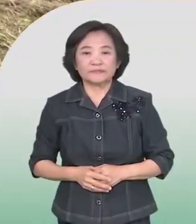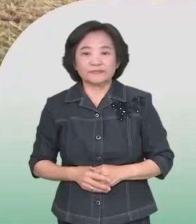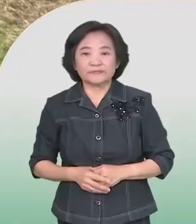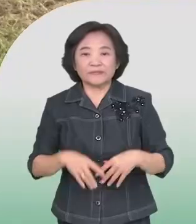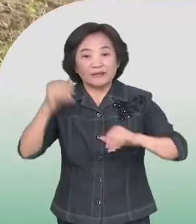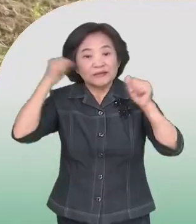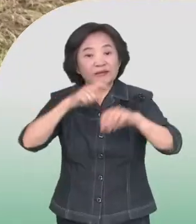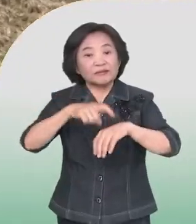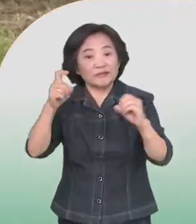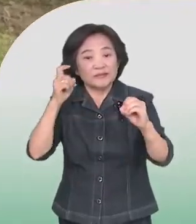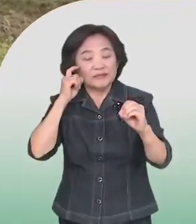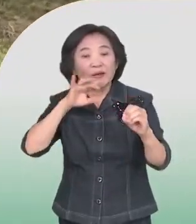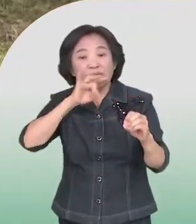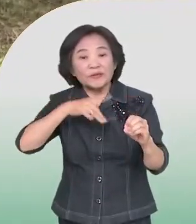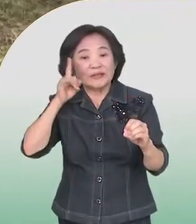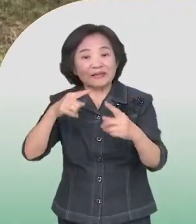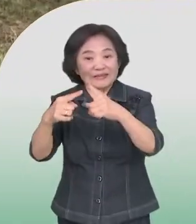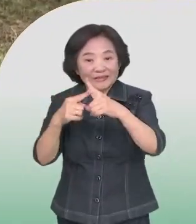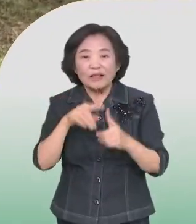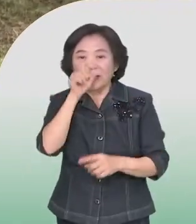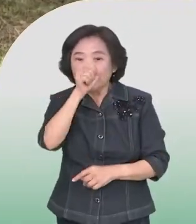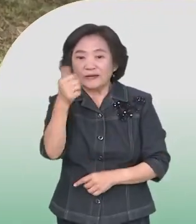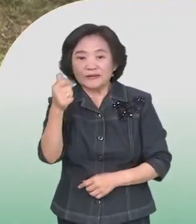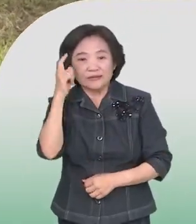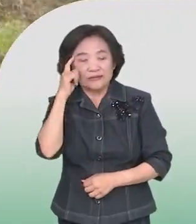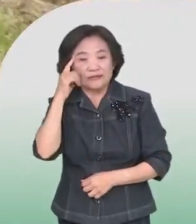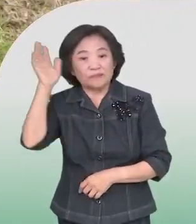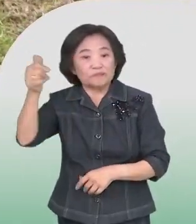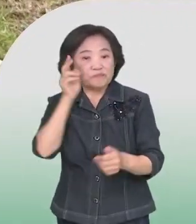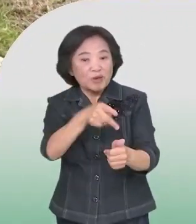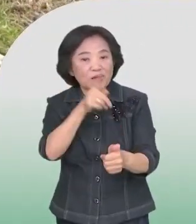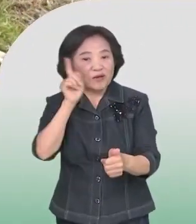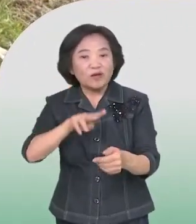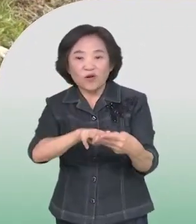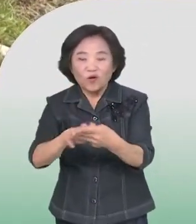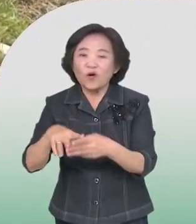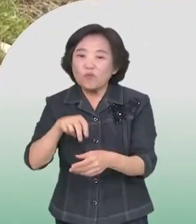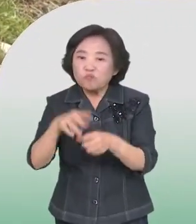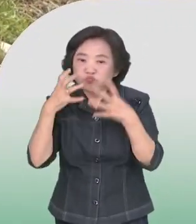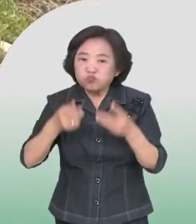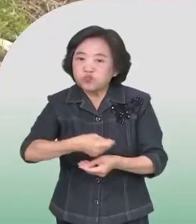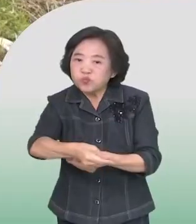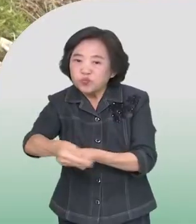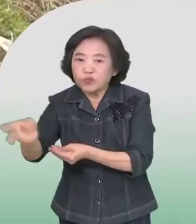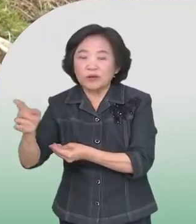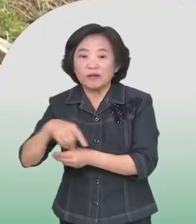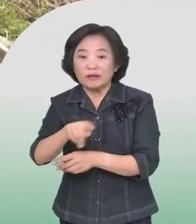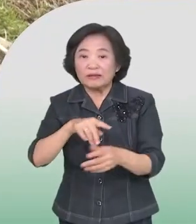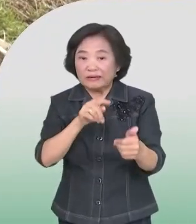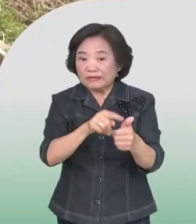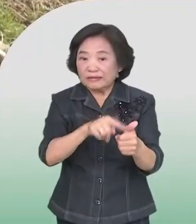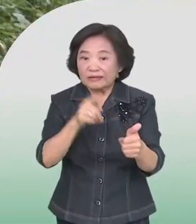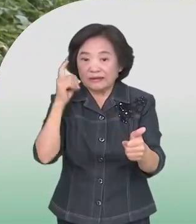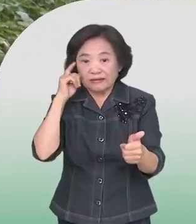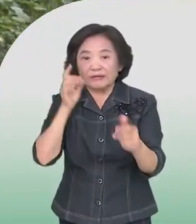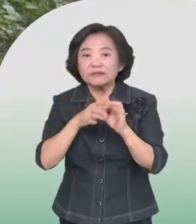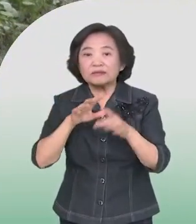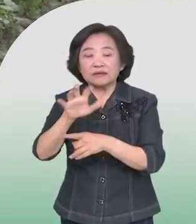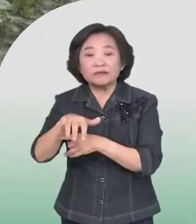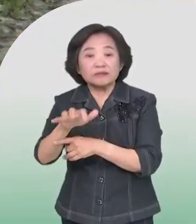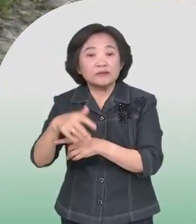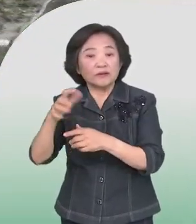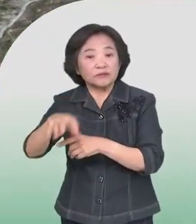早上十点，对越南来的梁文浩，酒店调解的指示第一天求废皮。一位对越南来的梁文浩，在南